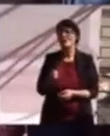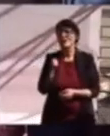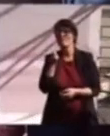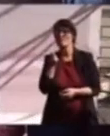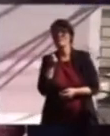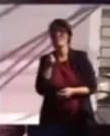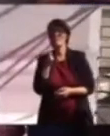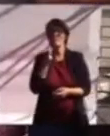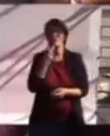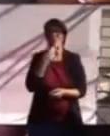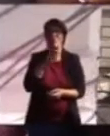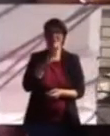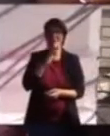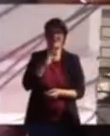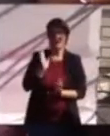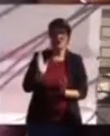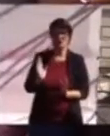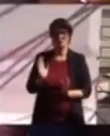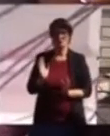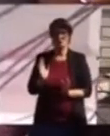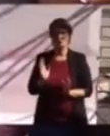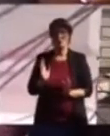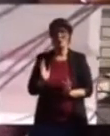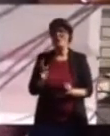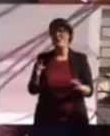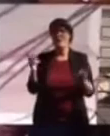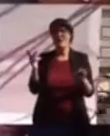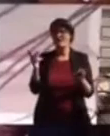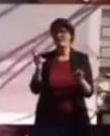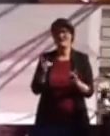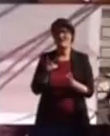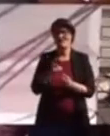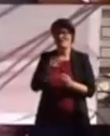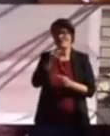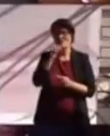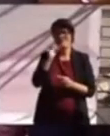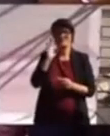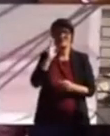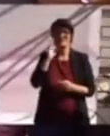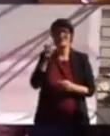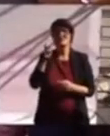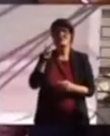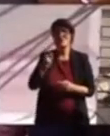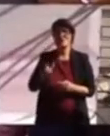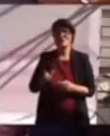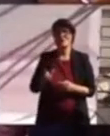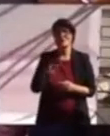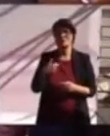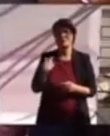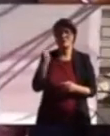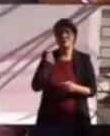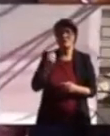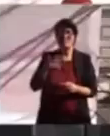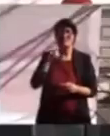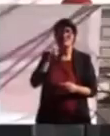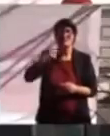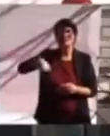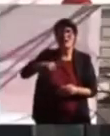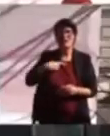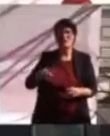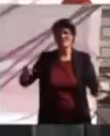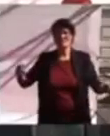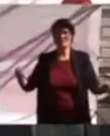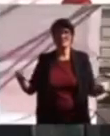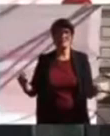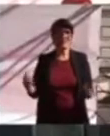e rispetto a questo vantaggio io penso questa è la mia opinione che se siamo veloci come paese